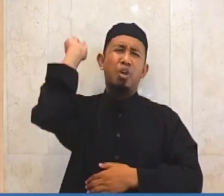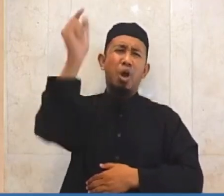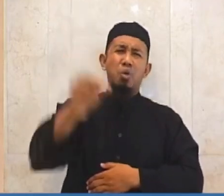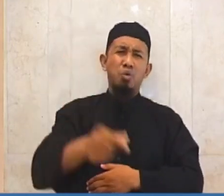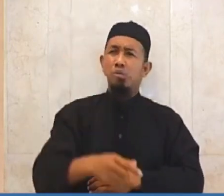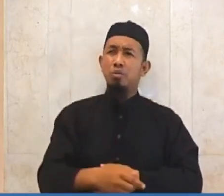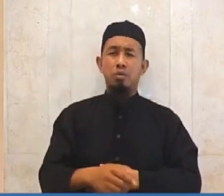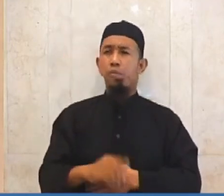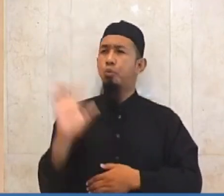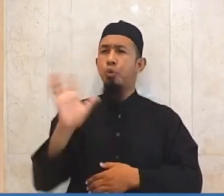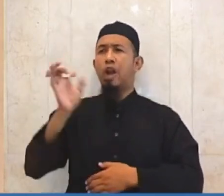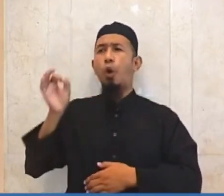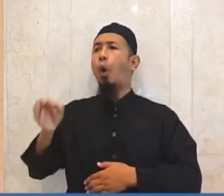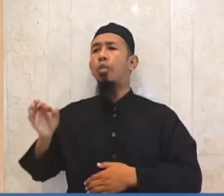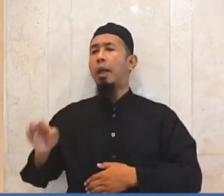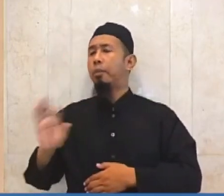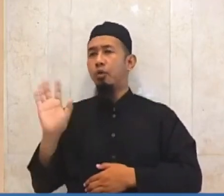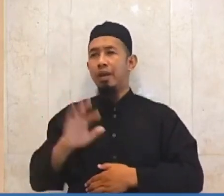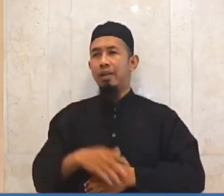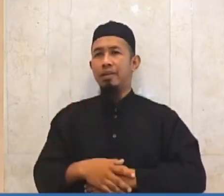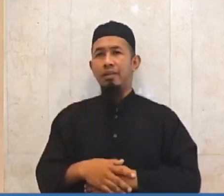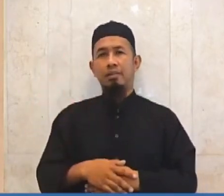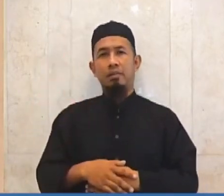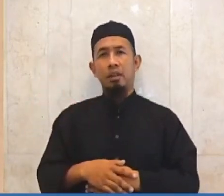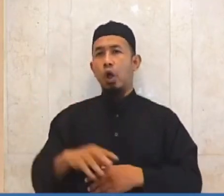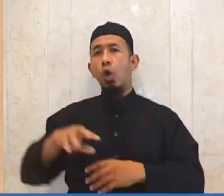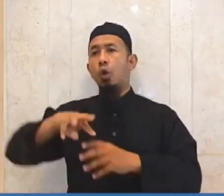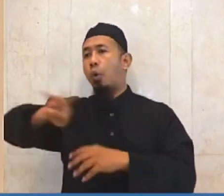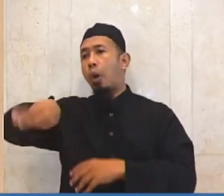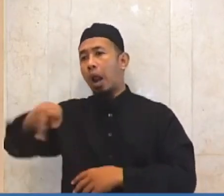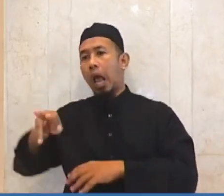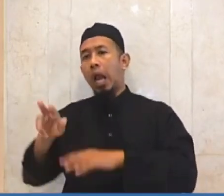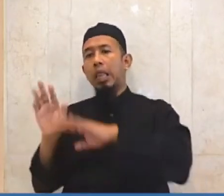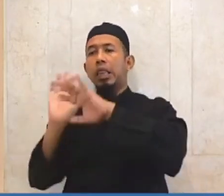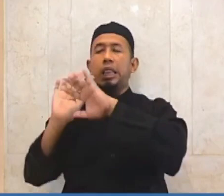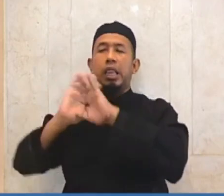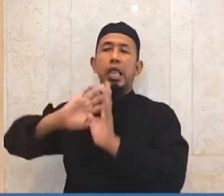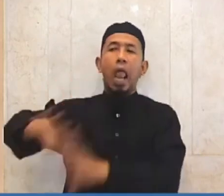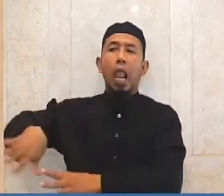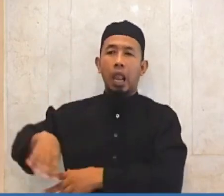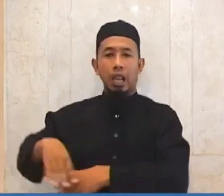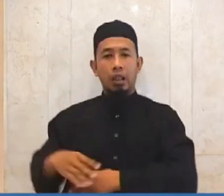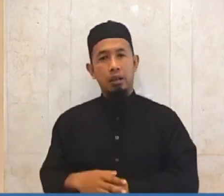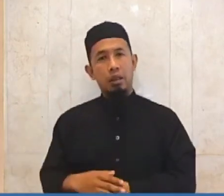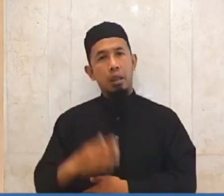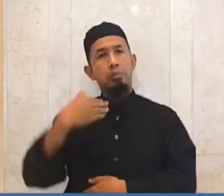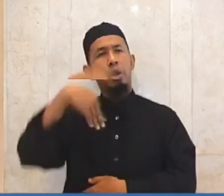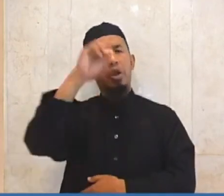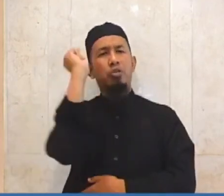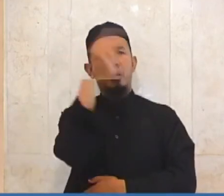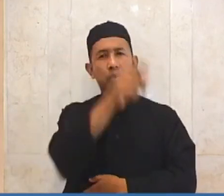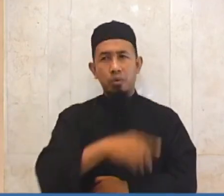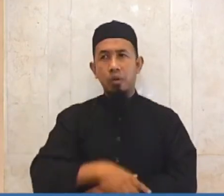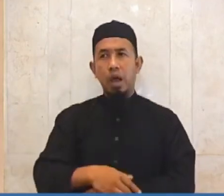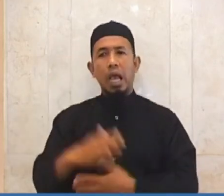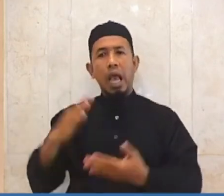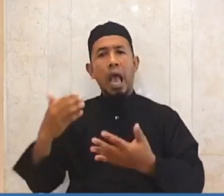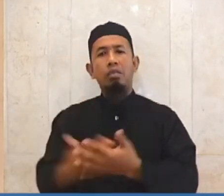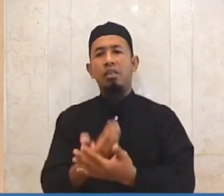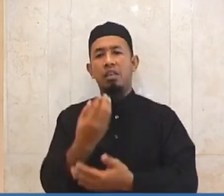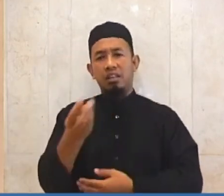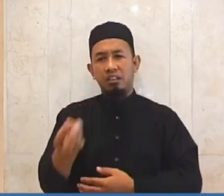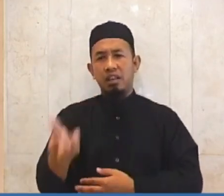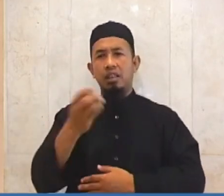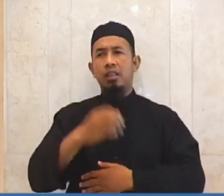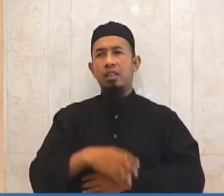keramaian mereka meninggalkan keluarga tetapi dengan penghasilan yang terbatas karena memang